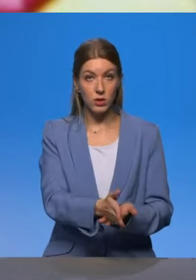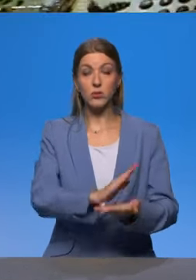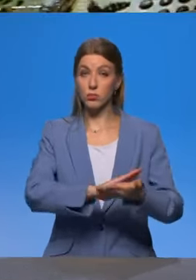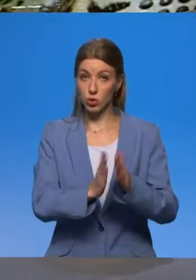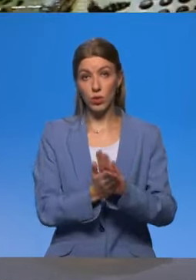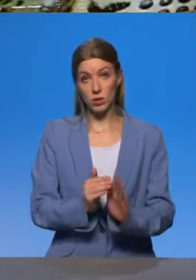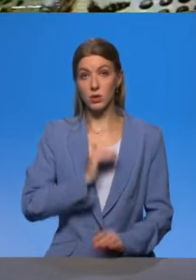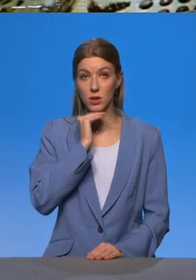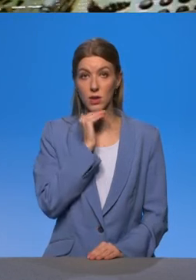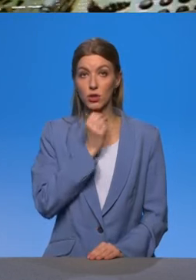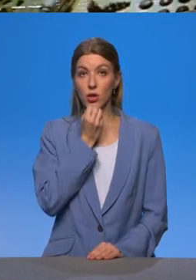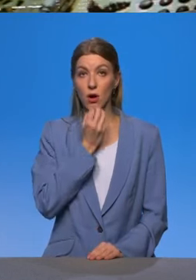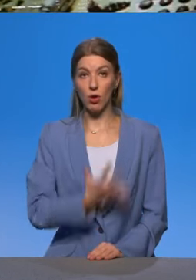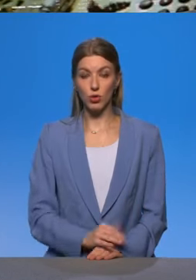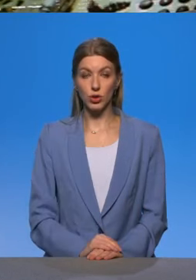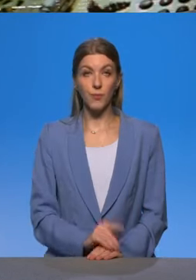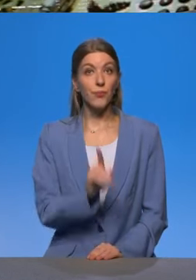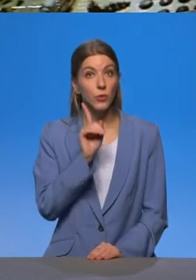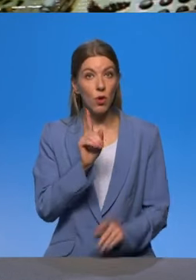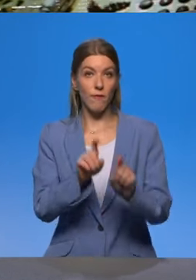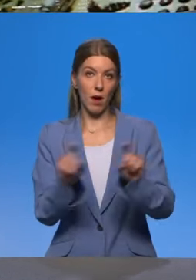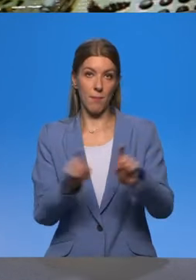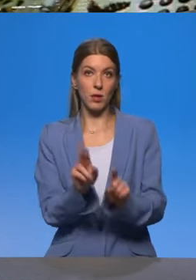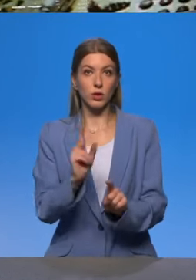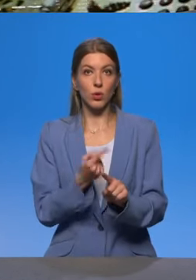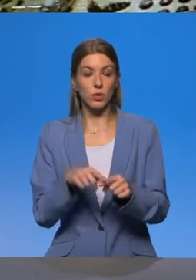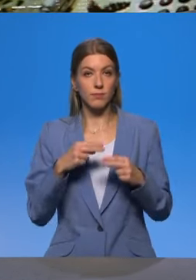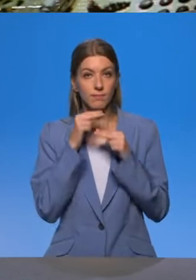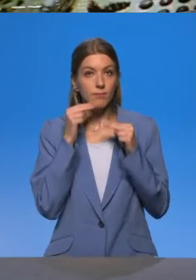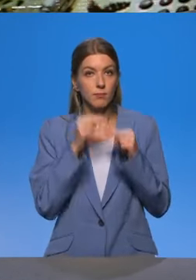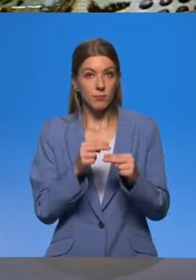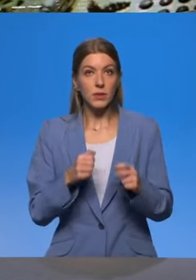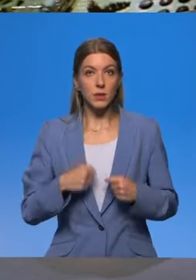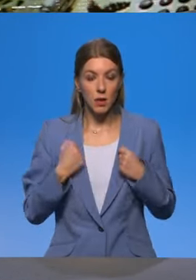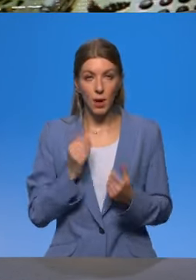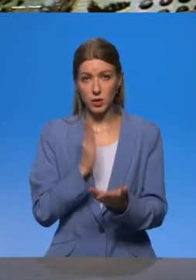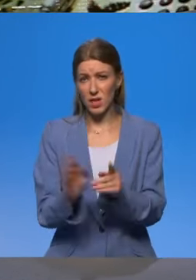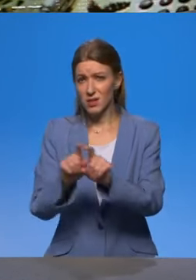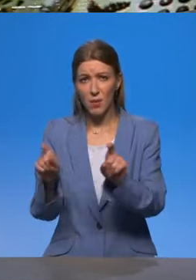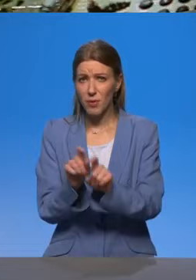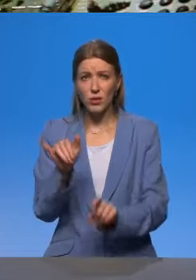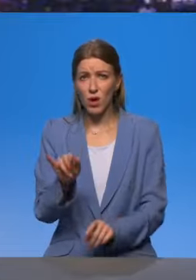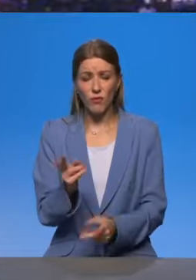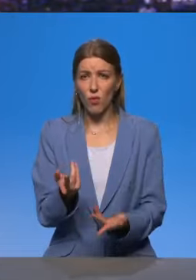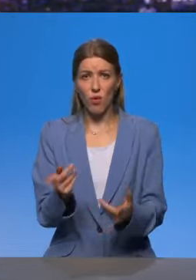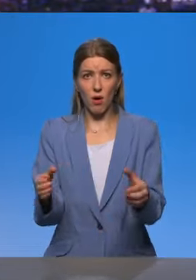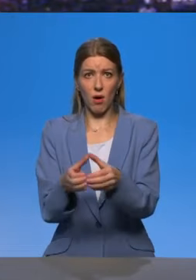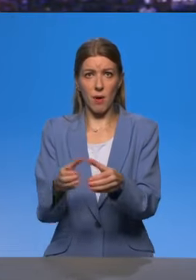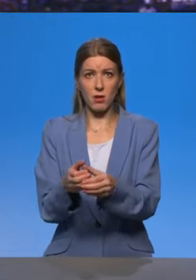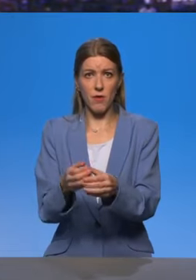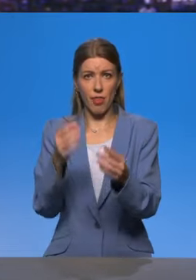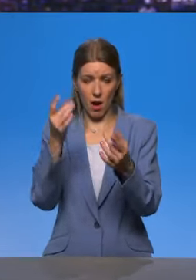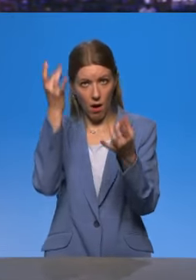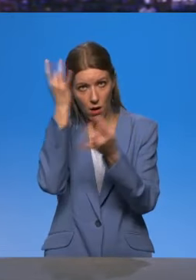достаточно хорошая. Но в компаниях, которые именно работают с этим, потому что и такие же есть компании с не очень хорошей корпоративной культурой. Я прям даже не знаю,